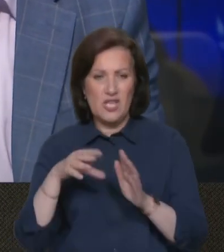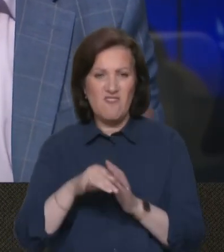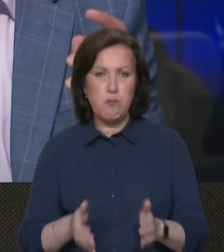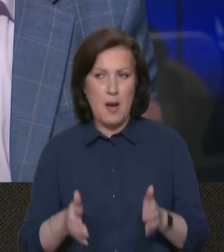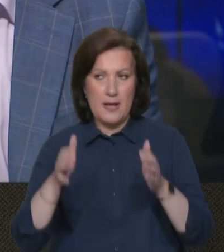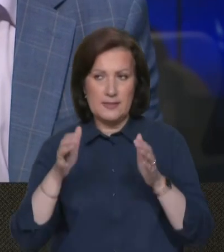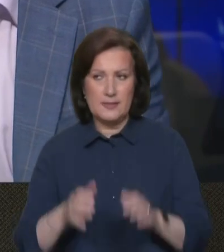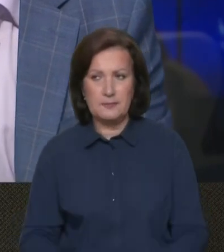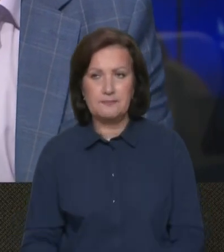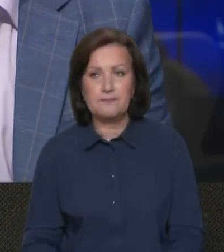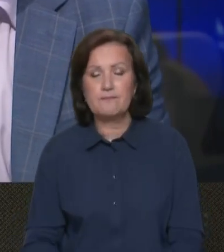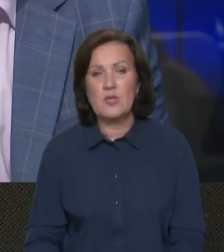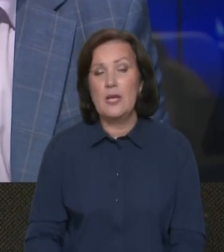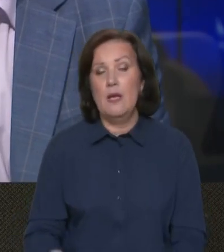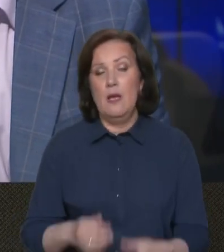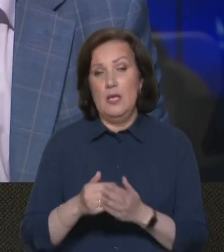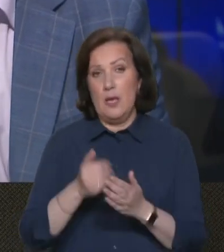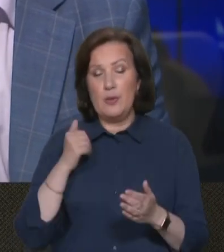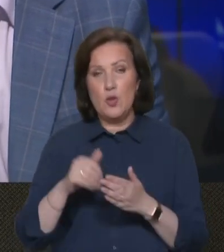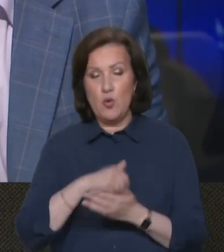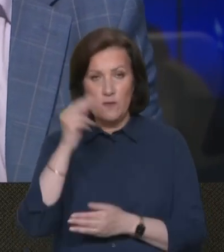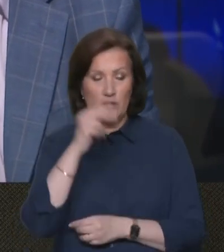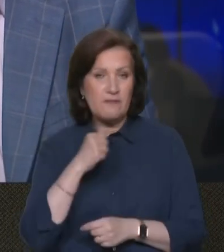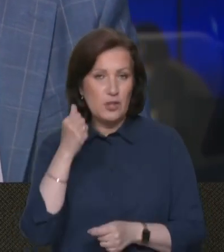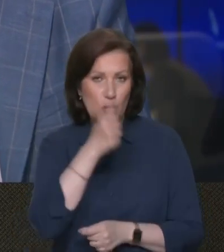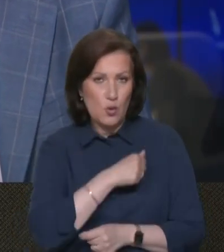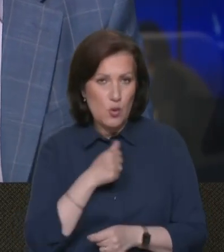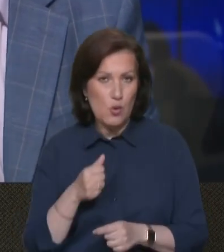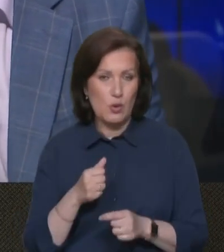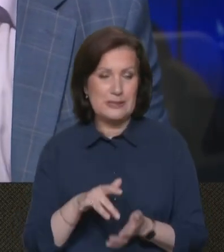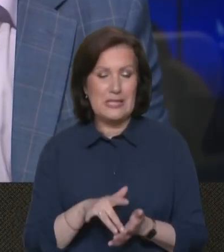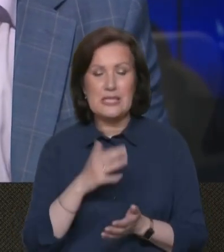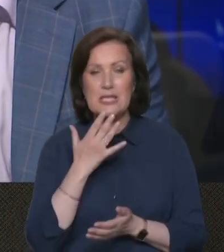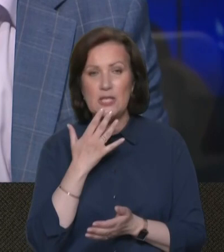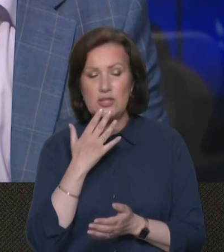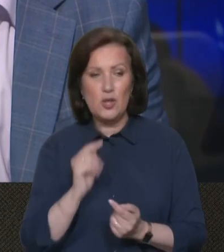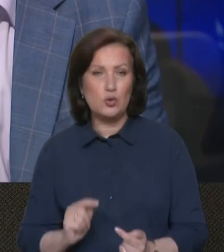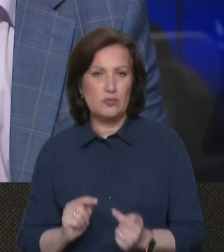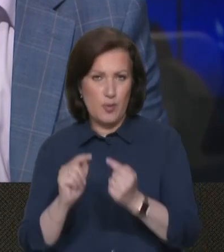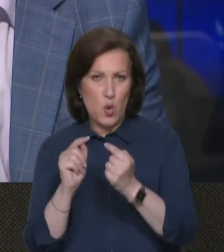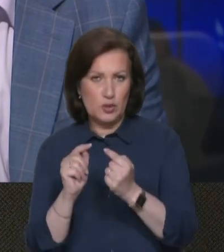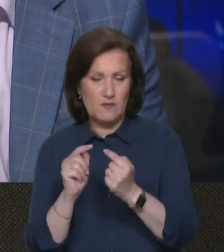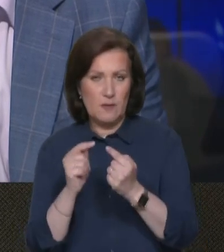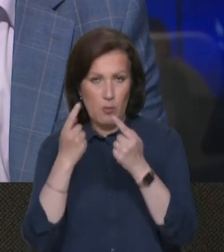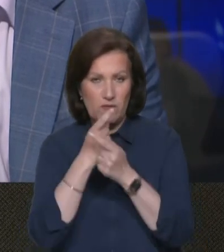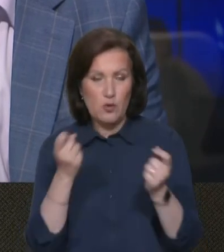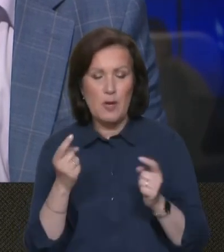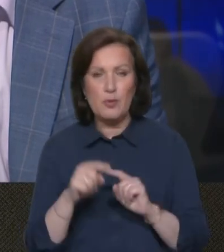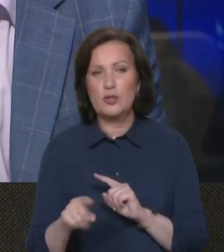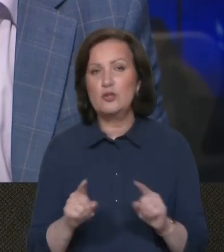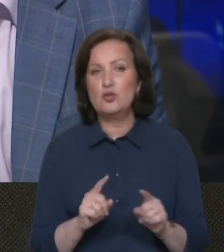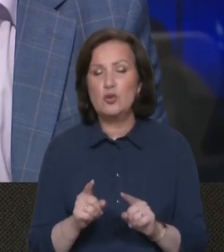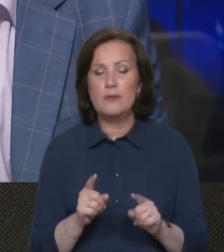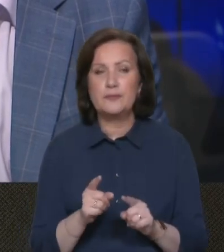сказати. Також напередодні нового навчального року, зокрема, Центр національного спротиву повідомляє про те, що